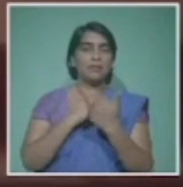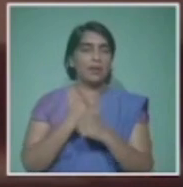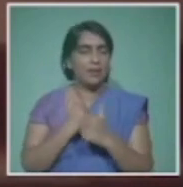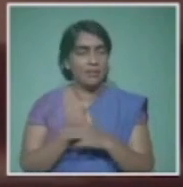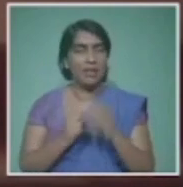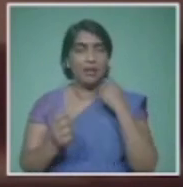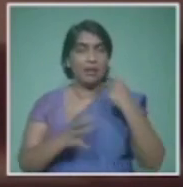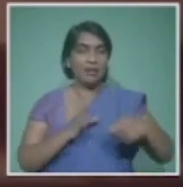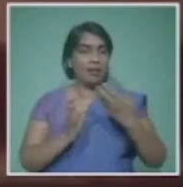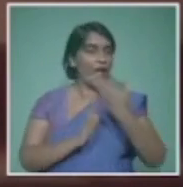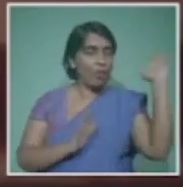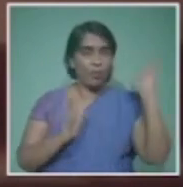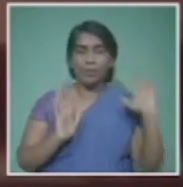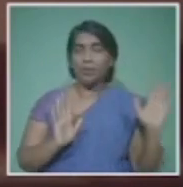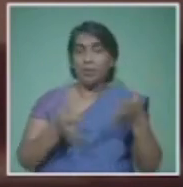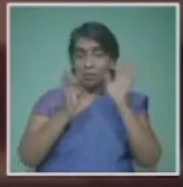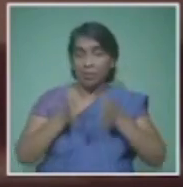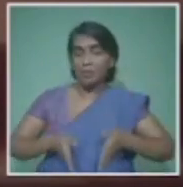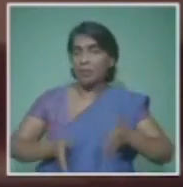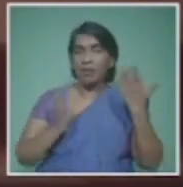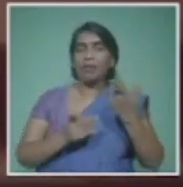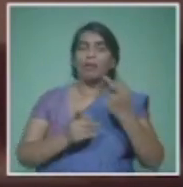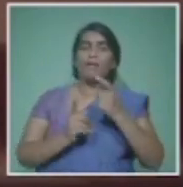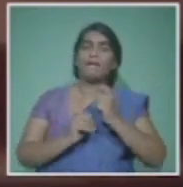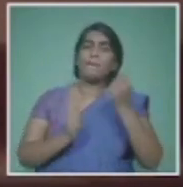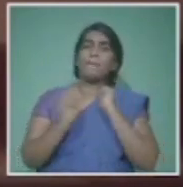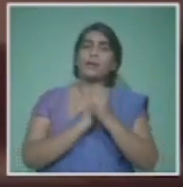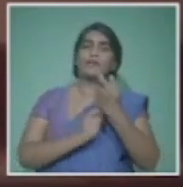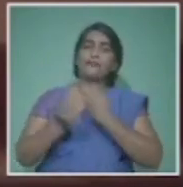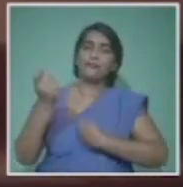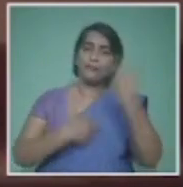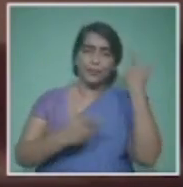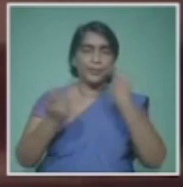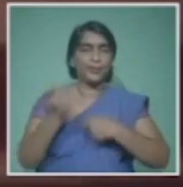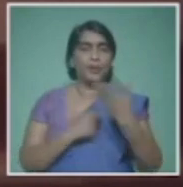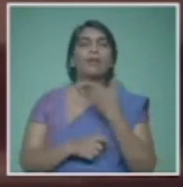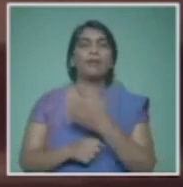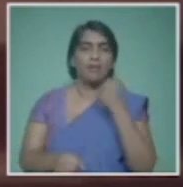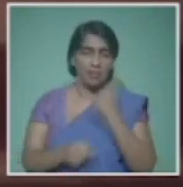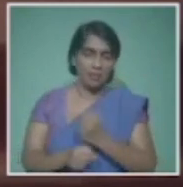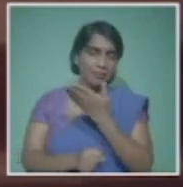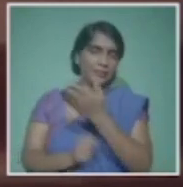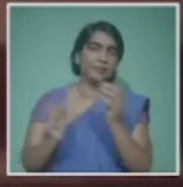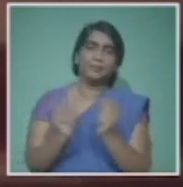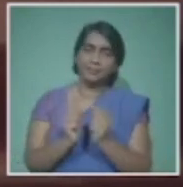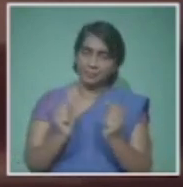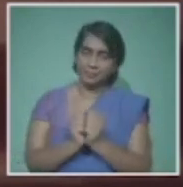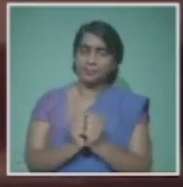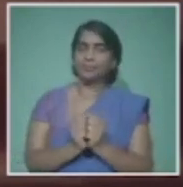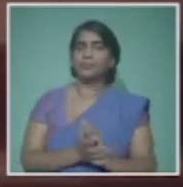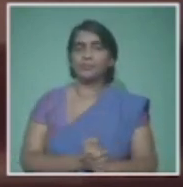hari route ke hari netnya, mewa pertiwiha kata kerana kita jawa rangkal lek ekat ekuran kita mai, meandu digin digetam